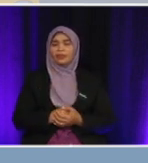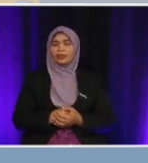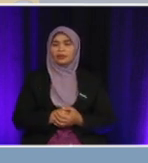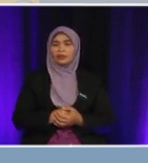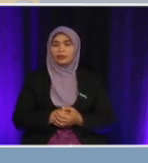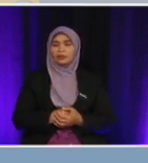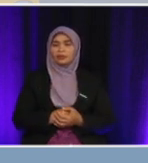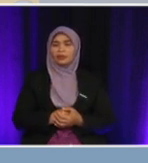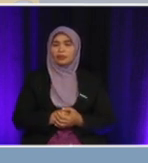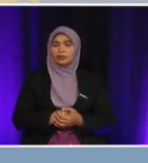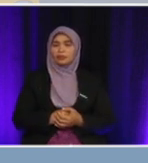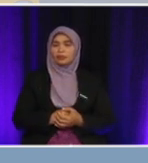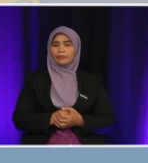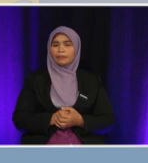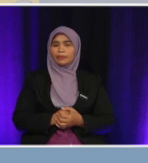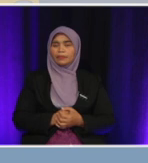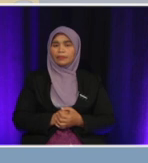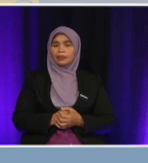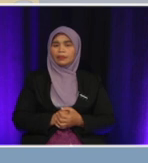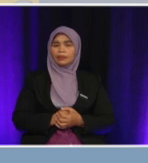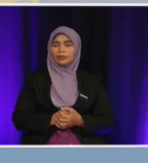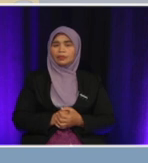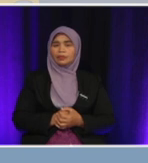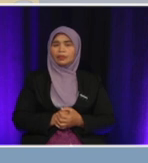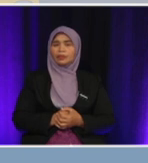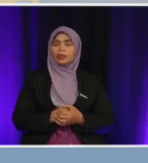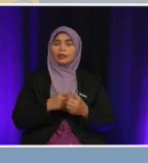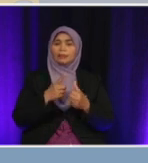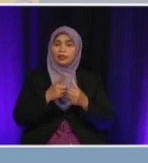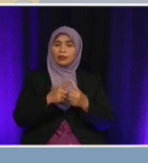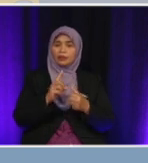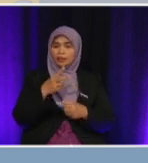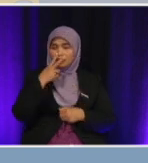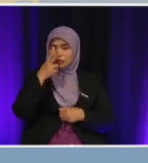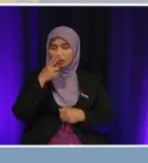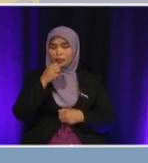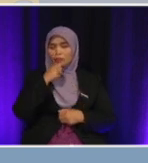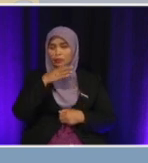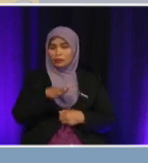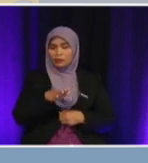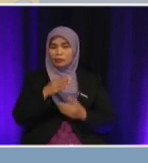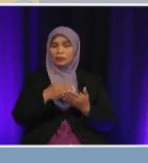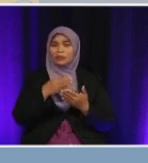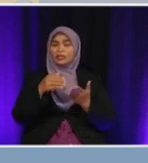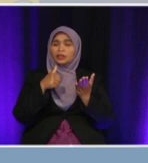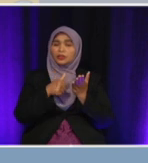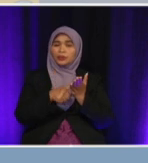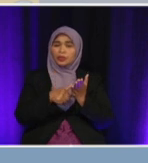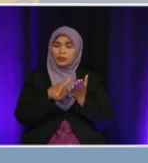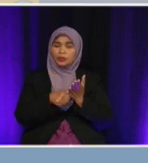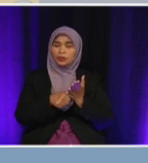Islam tidak tersebar melalui mata pedang pertama tadi kita lihat Rasulullah memberikan surat-surat